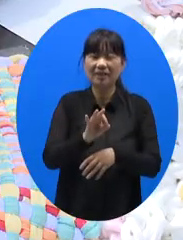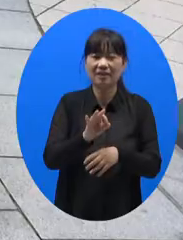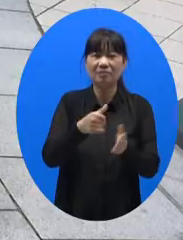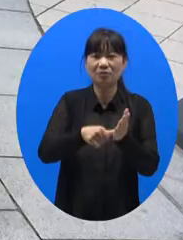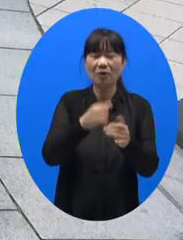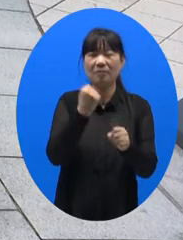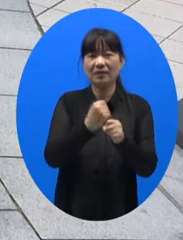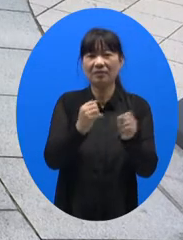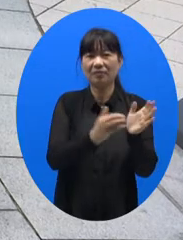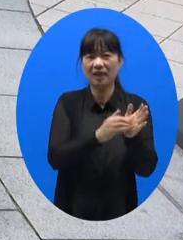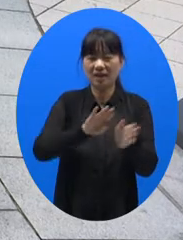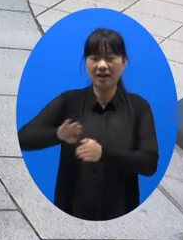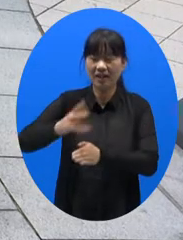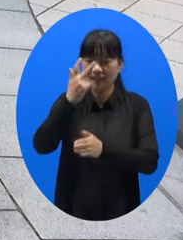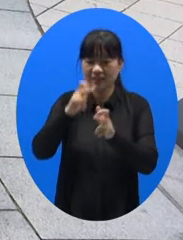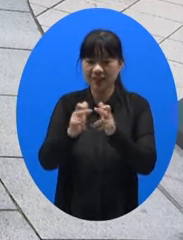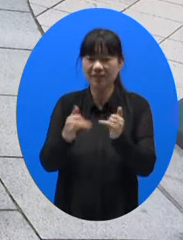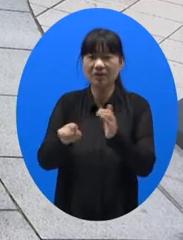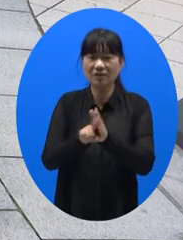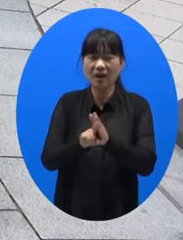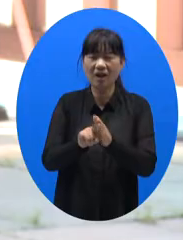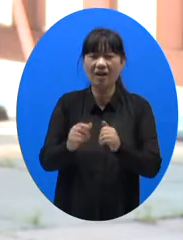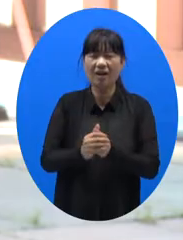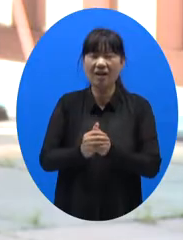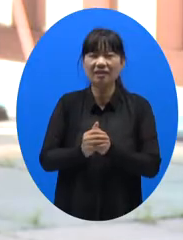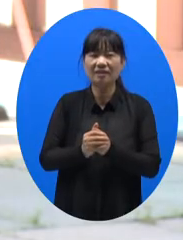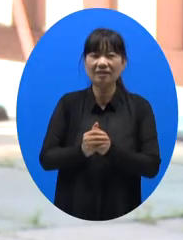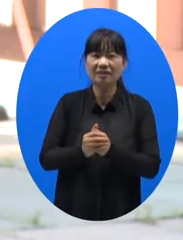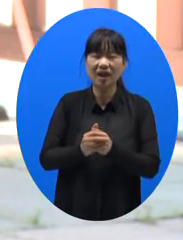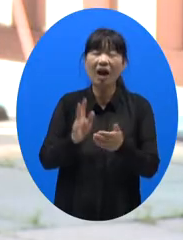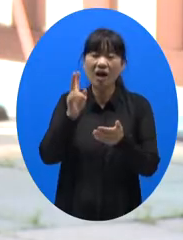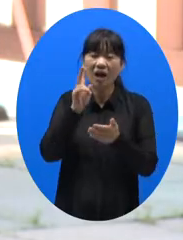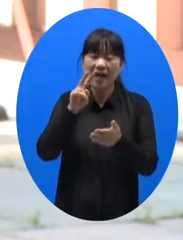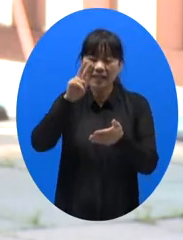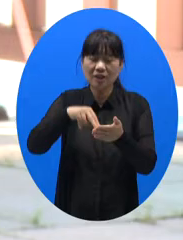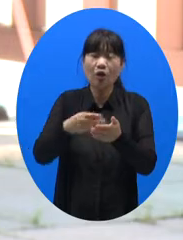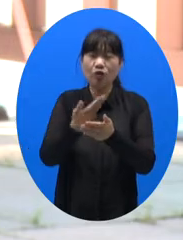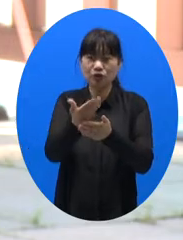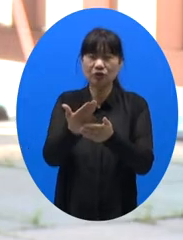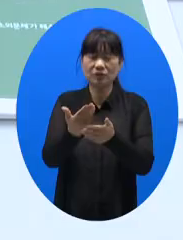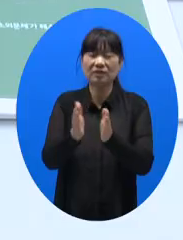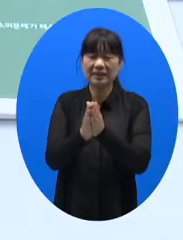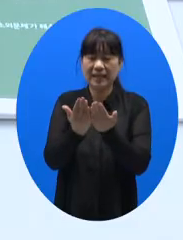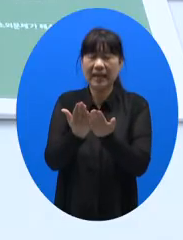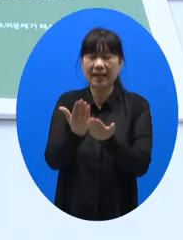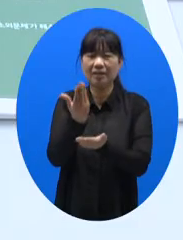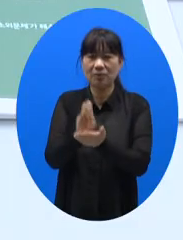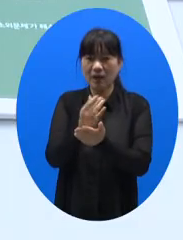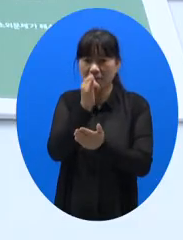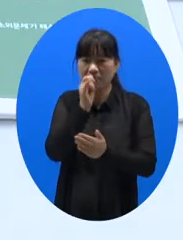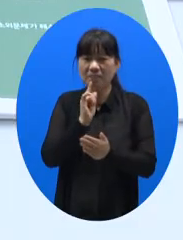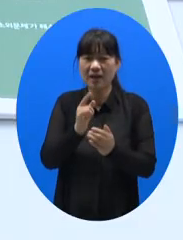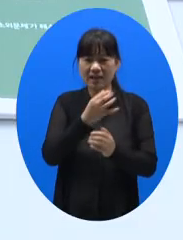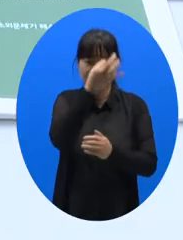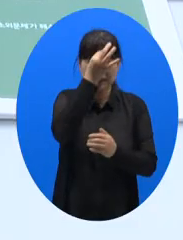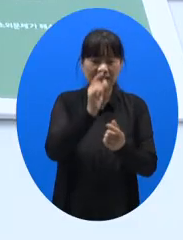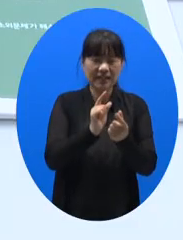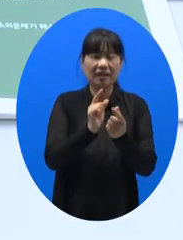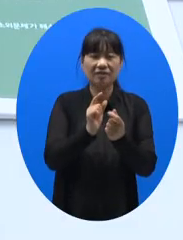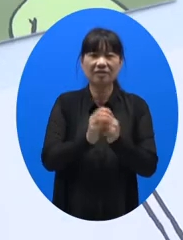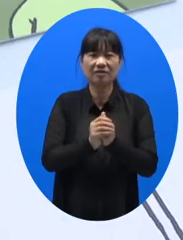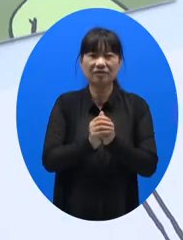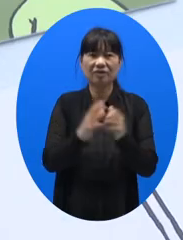재탄생했습니다. 한쪽에는 시각장애인을 위한 오디오북도 선보이고 있습니다. 기술과 미술을 융합한 실제 사례를